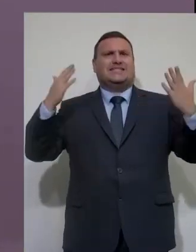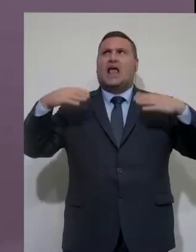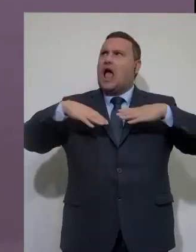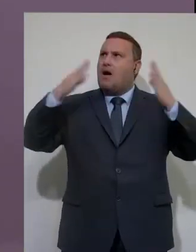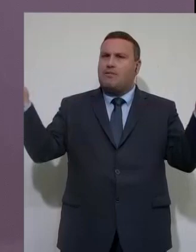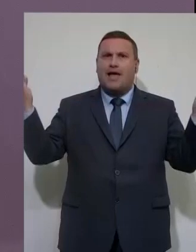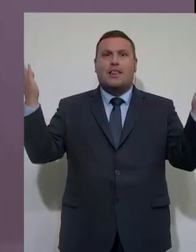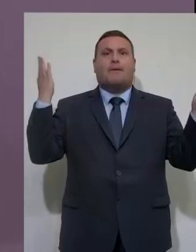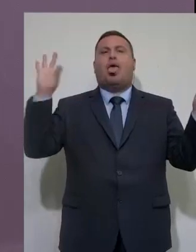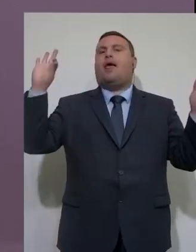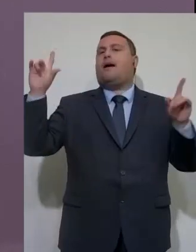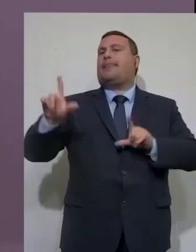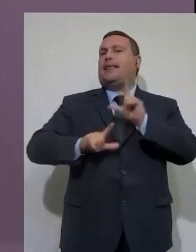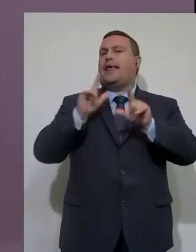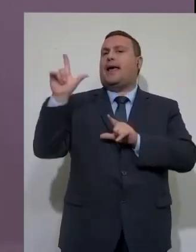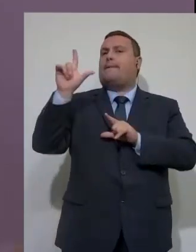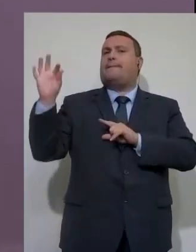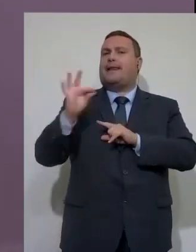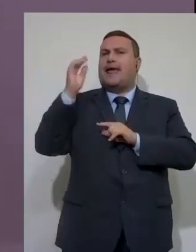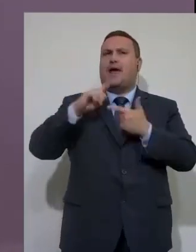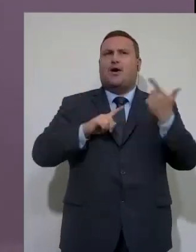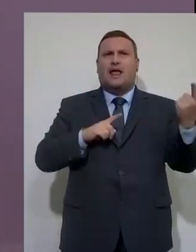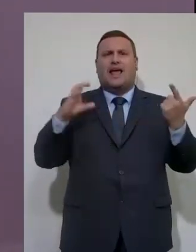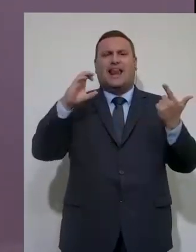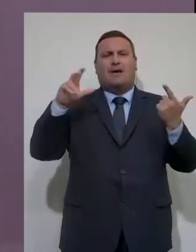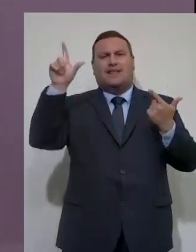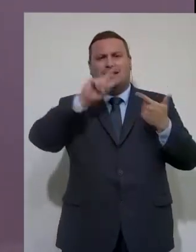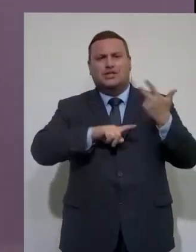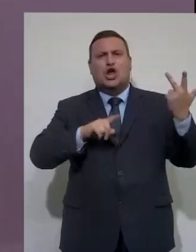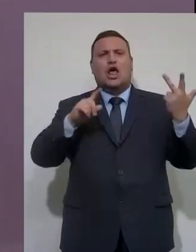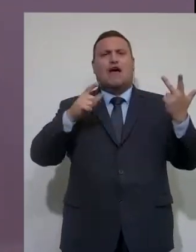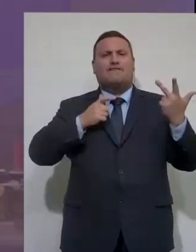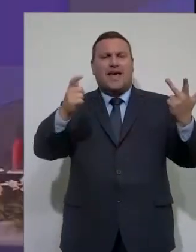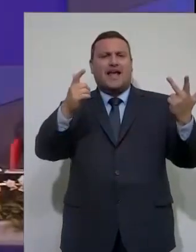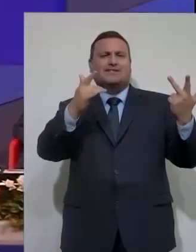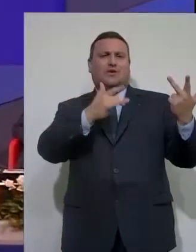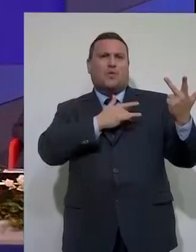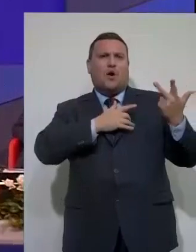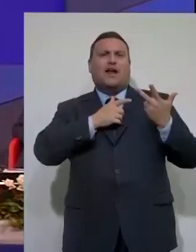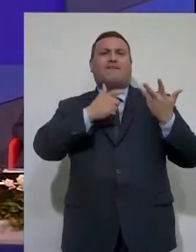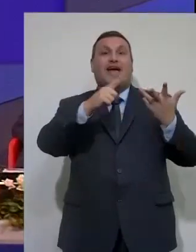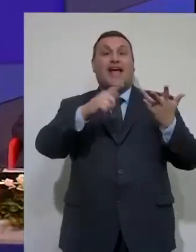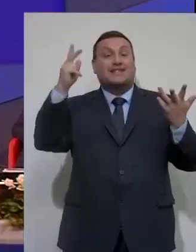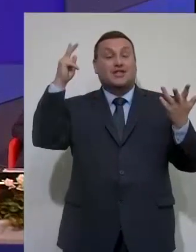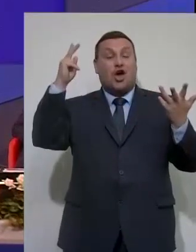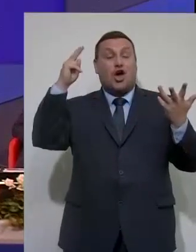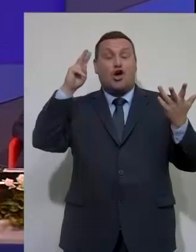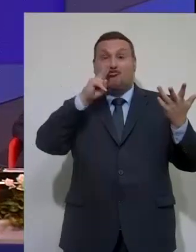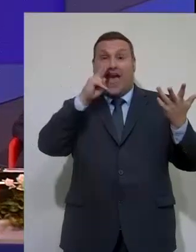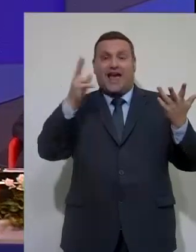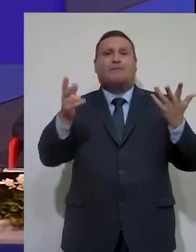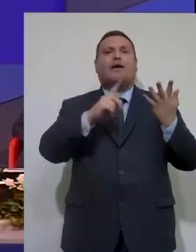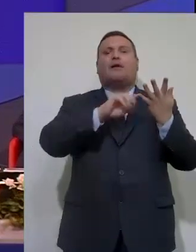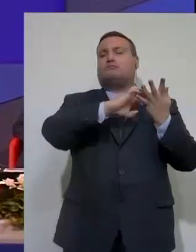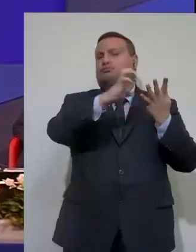in Italia. Il network è composto da Human Company, appunto, da Club del Sole, da Vacanze col Cuore, Vacanze di Charm, Lago di Garda Camping e Crippa